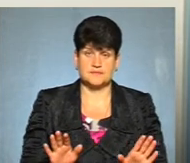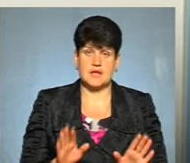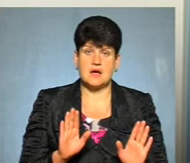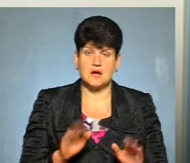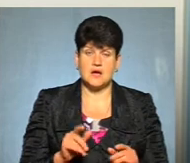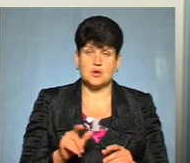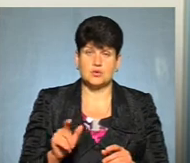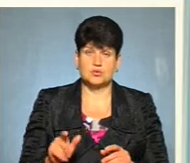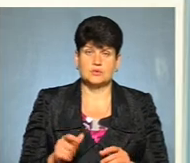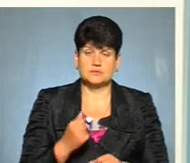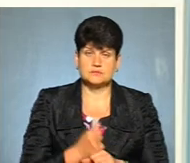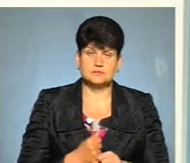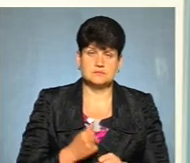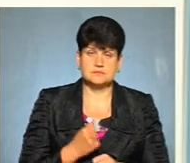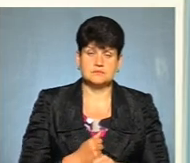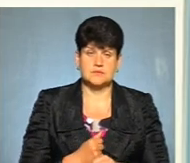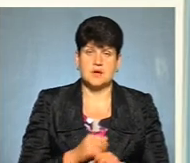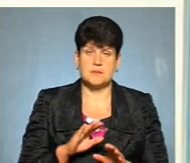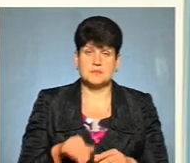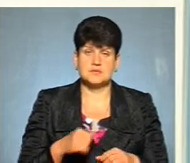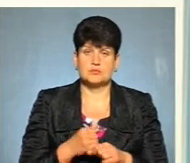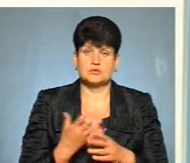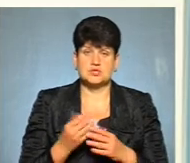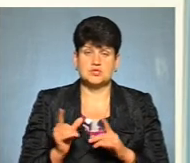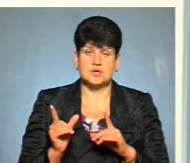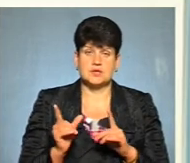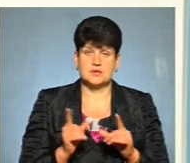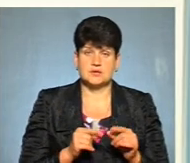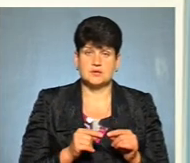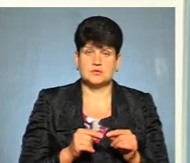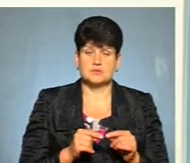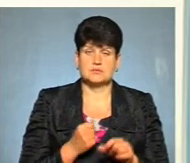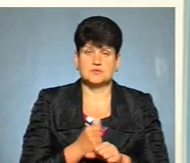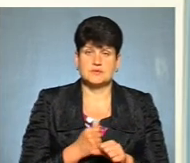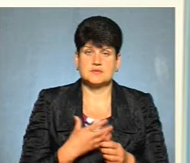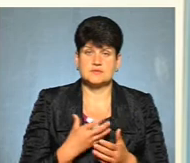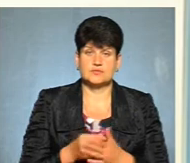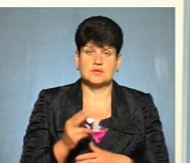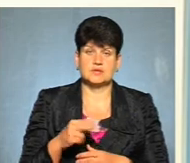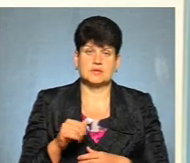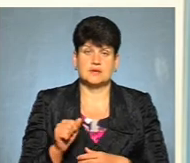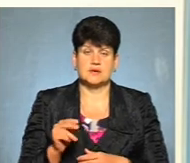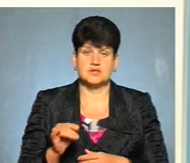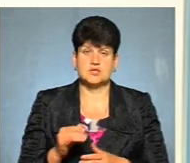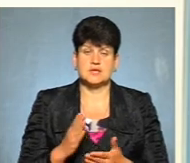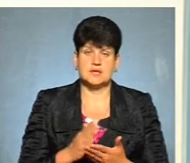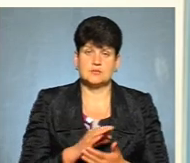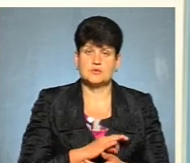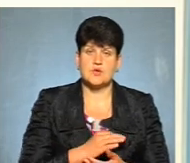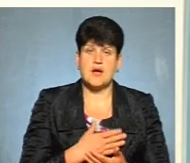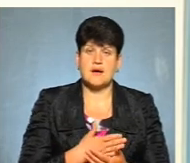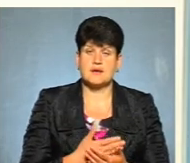виключно гарують на роботі, а після роботи ще їдуть гарувати на якісь свої дачі. Є профспілкові активісти,